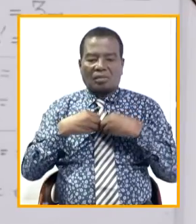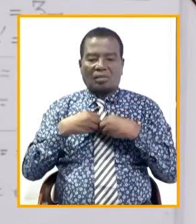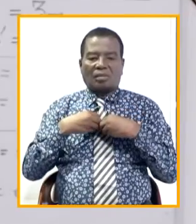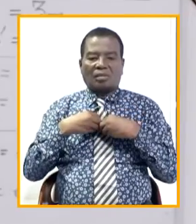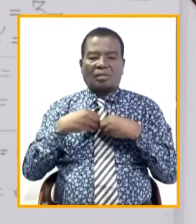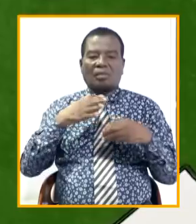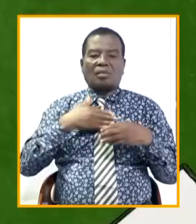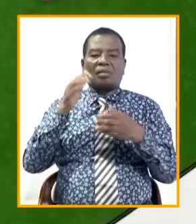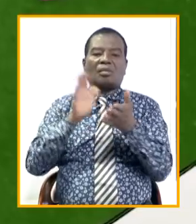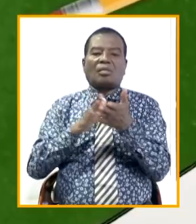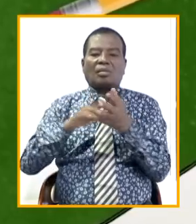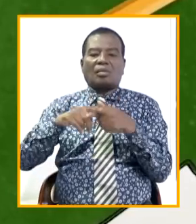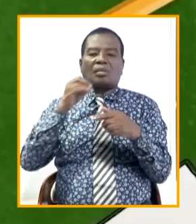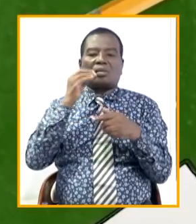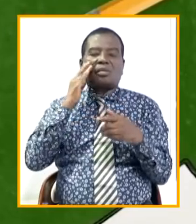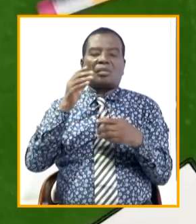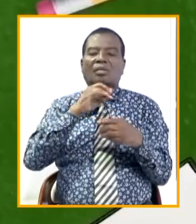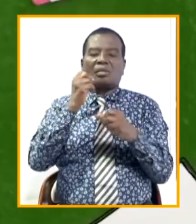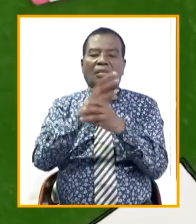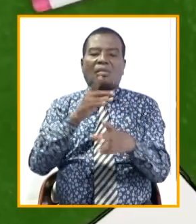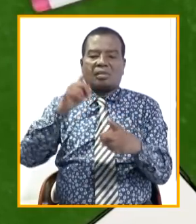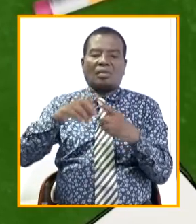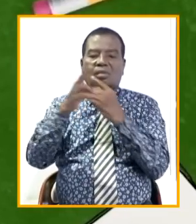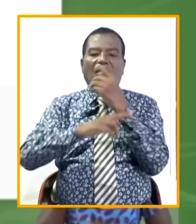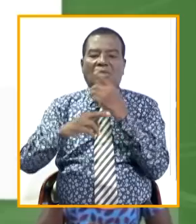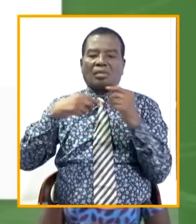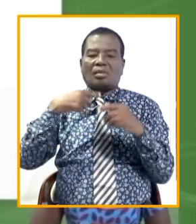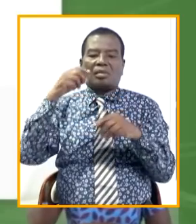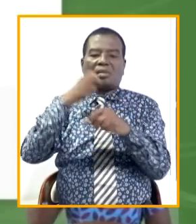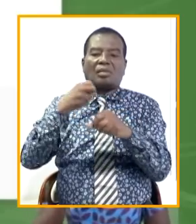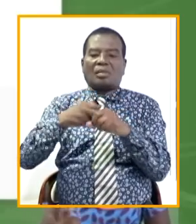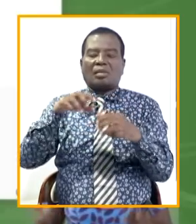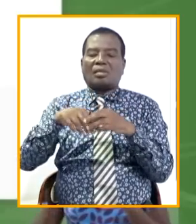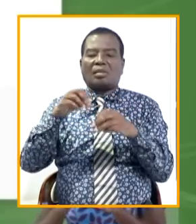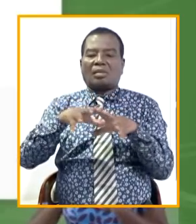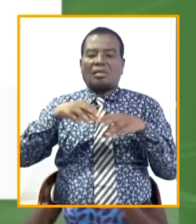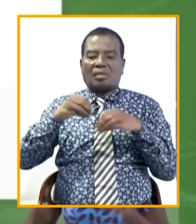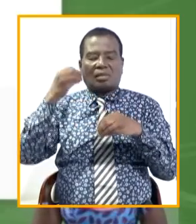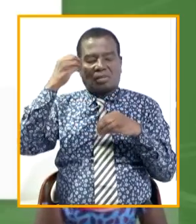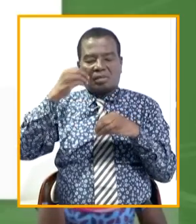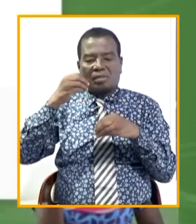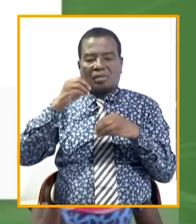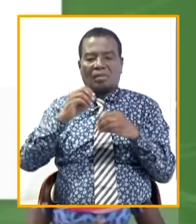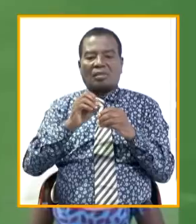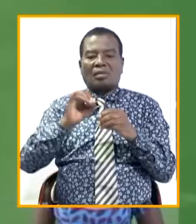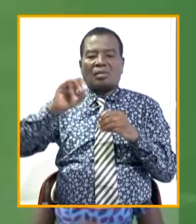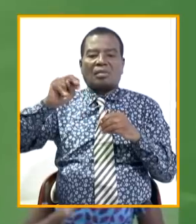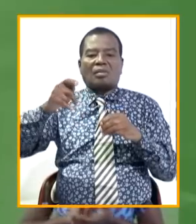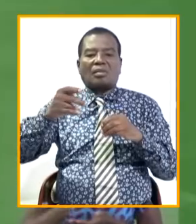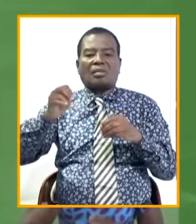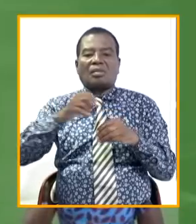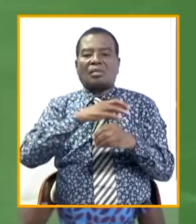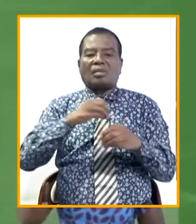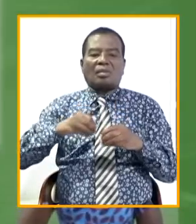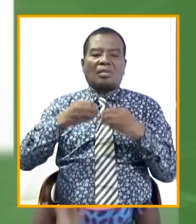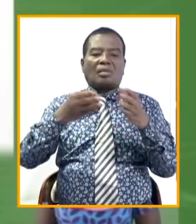numérique, Mon école à la maison sera aussi disponible dans les zones qui ont des difficultés d'accès à Internet. Une bibliothèque mobile et d'autres moyens